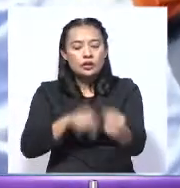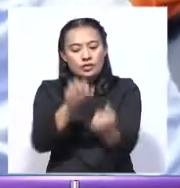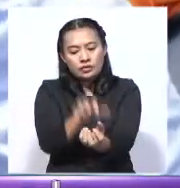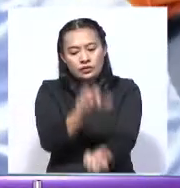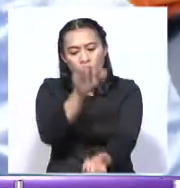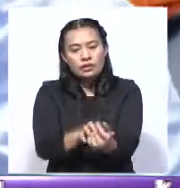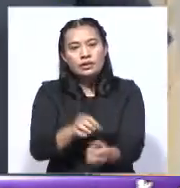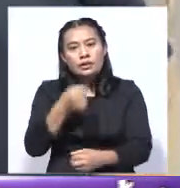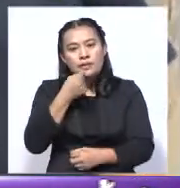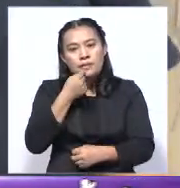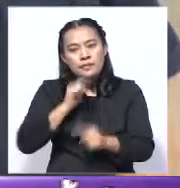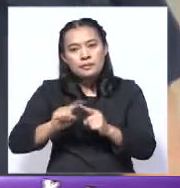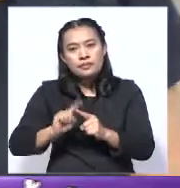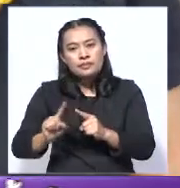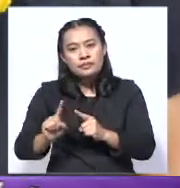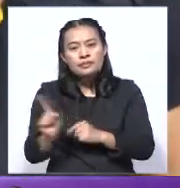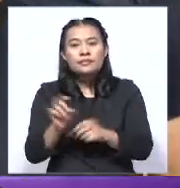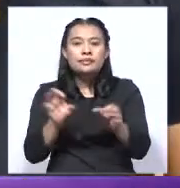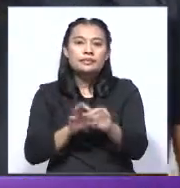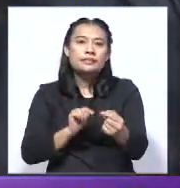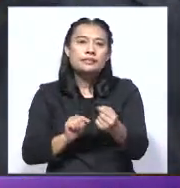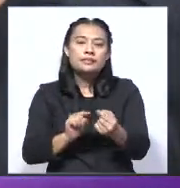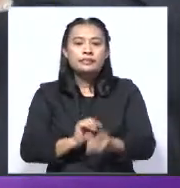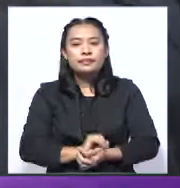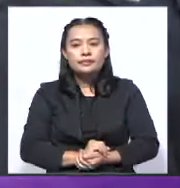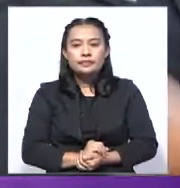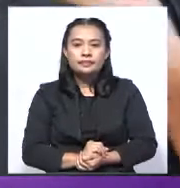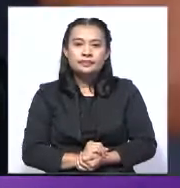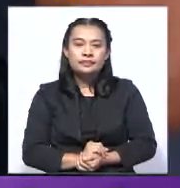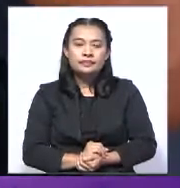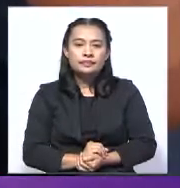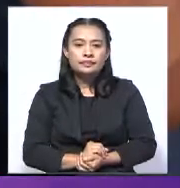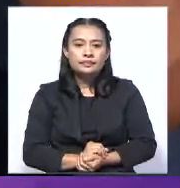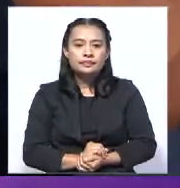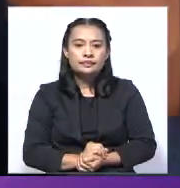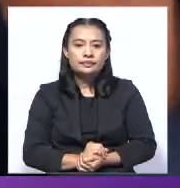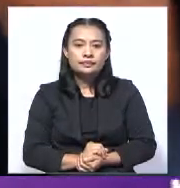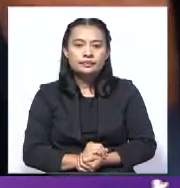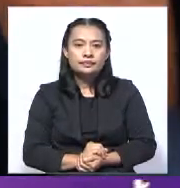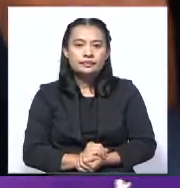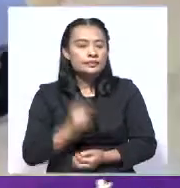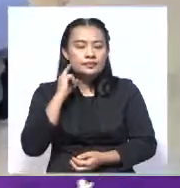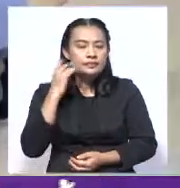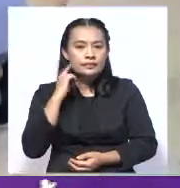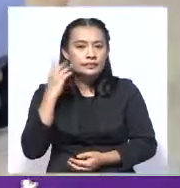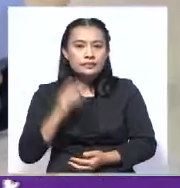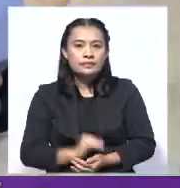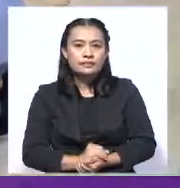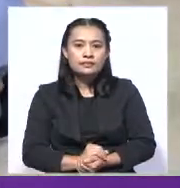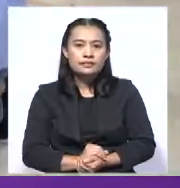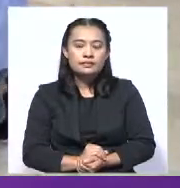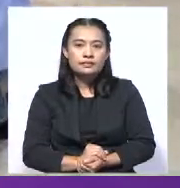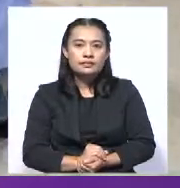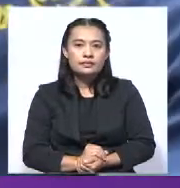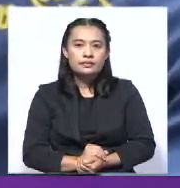อยคืนสู่ธรรมชาติในพื้นที่ปลอดภัยทั้งต่อคนและจระเข้แต่หากเป็นจระเข้พันผสมจะให้อยู่แบบกึ่งธรรม